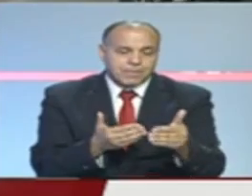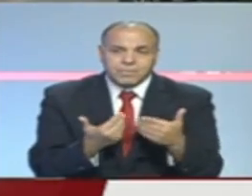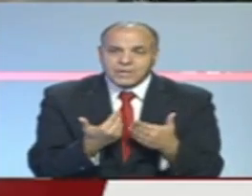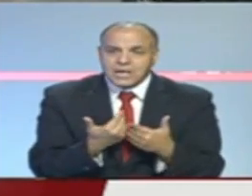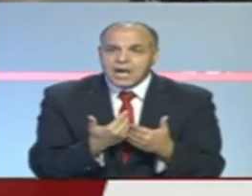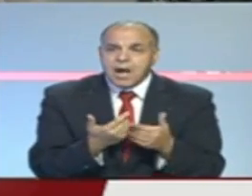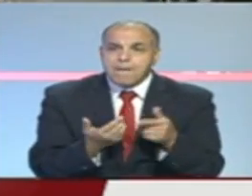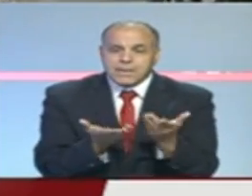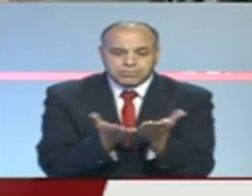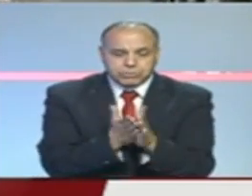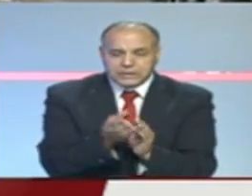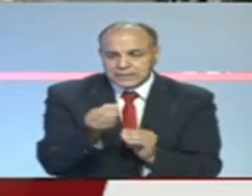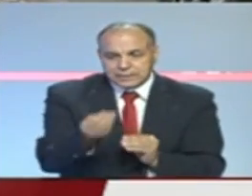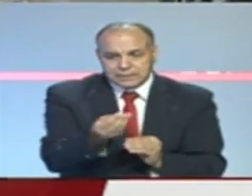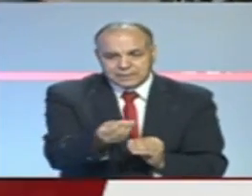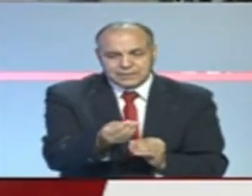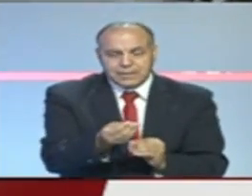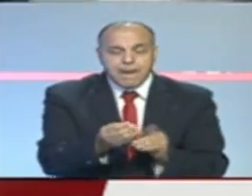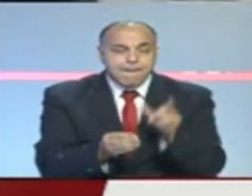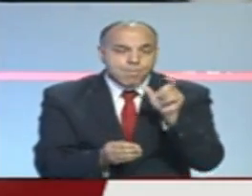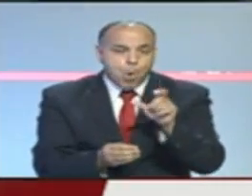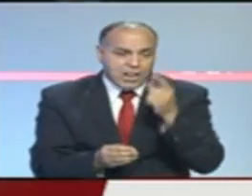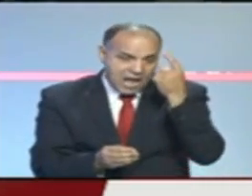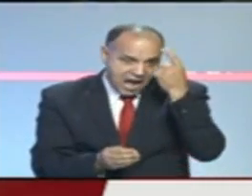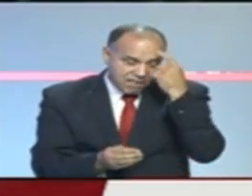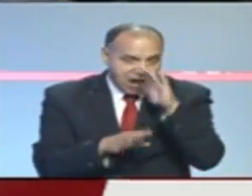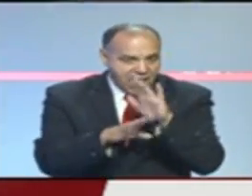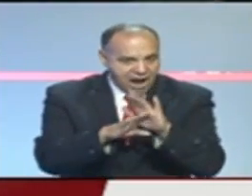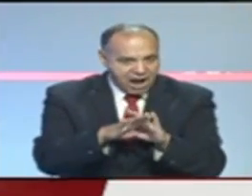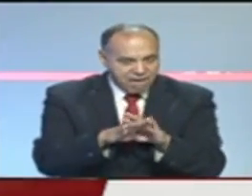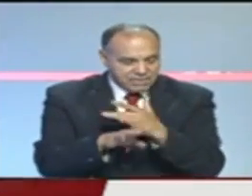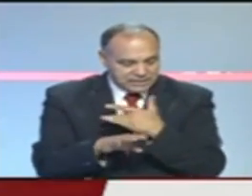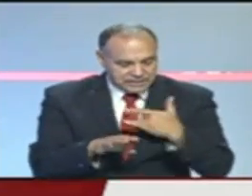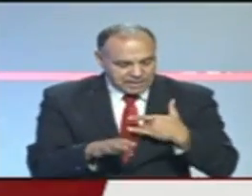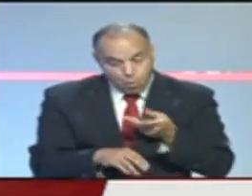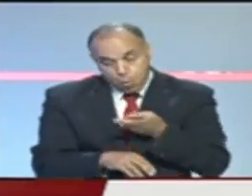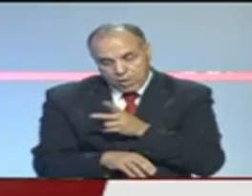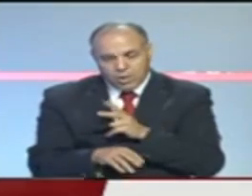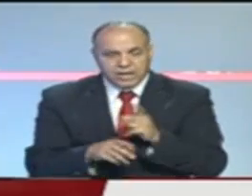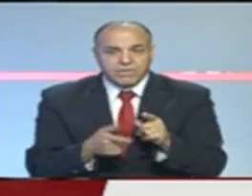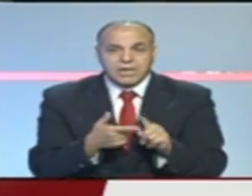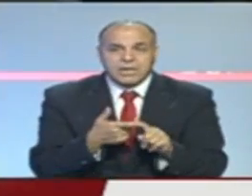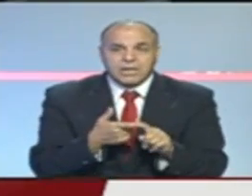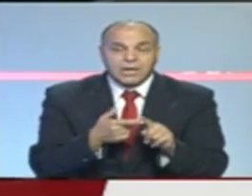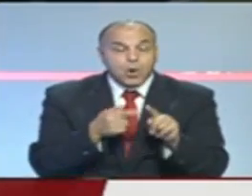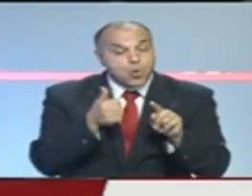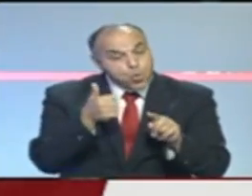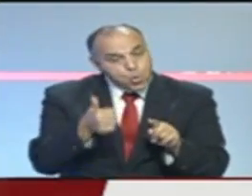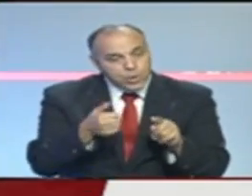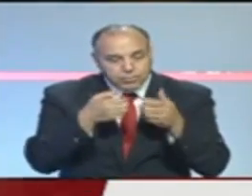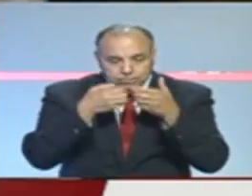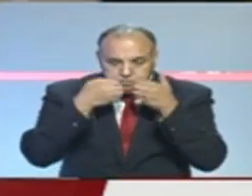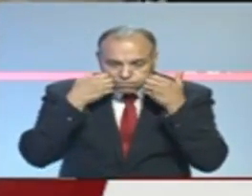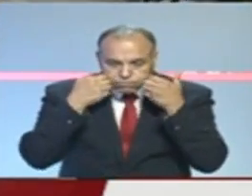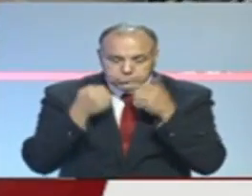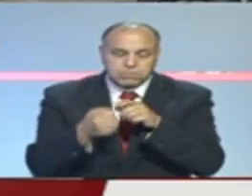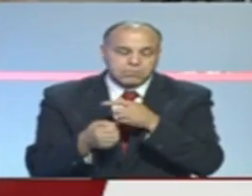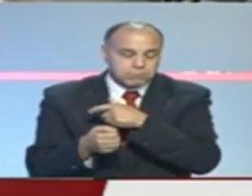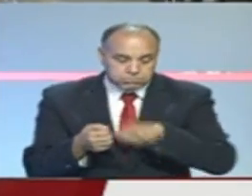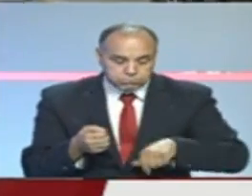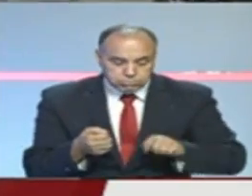نوزعوا مطويات على السلامة المرورية، باش المواطن يحافظ على سلامته وسلامة غيره بارتداء بالحزام الأمني